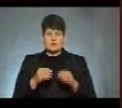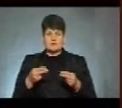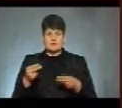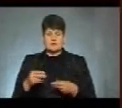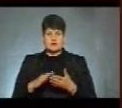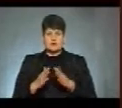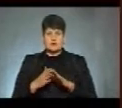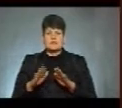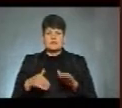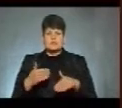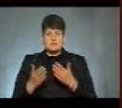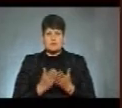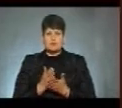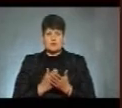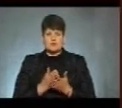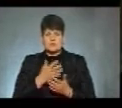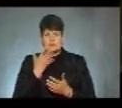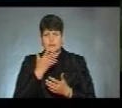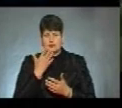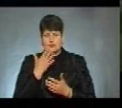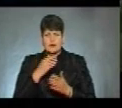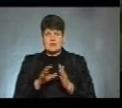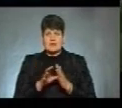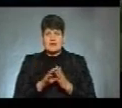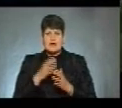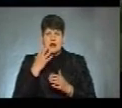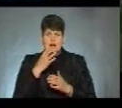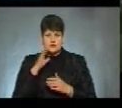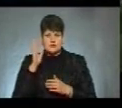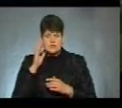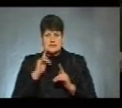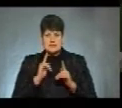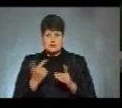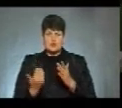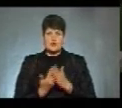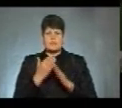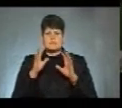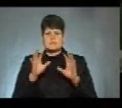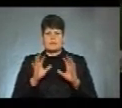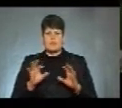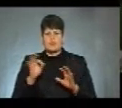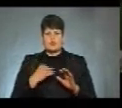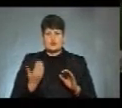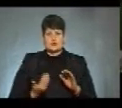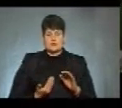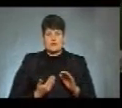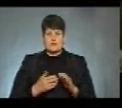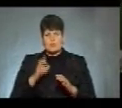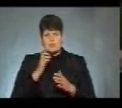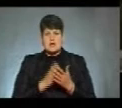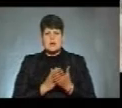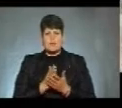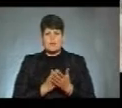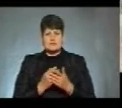договори з надавачами послуг постачання теплової енергії та гарячої води згідно із новим законом про житлово-комунальні послуги. Цей